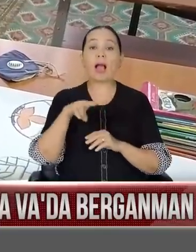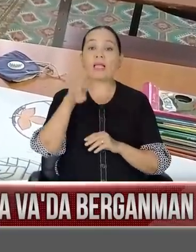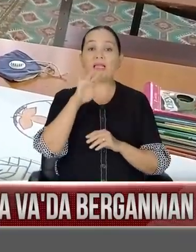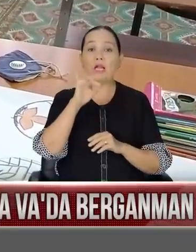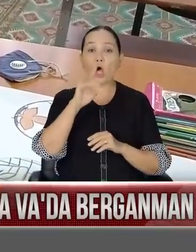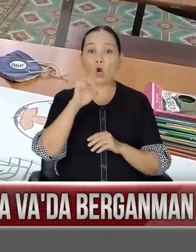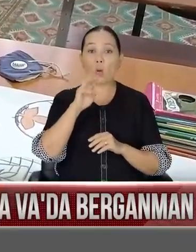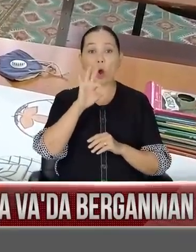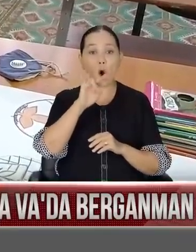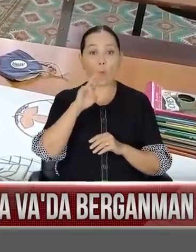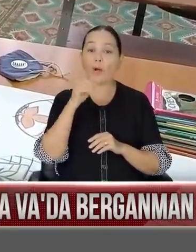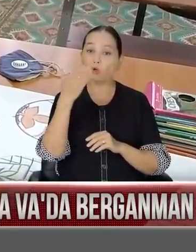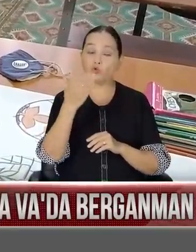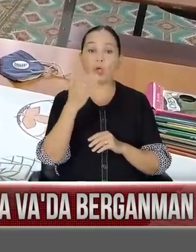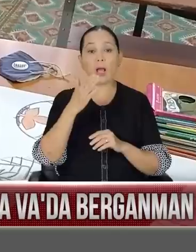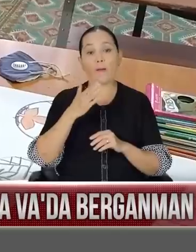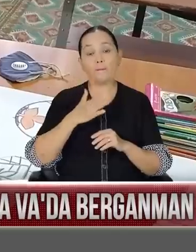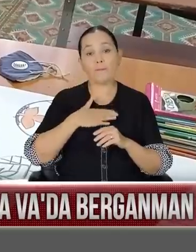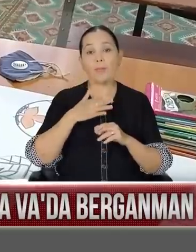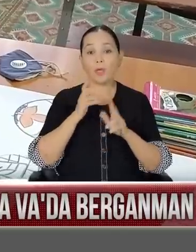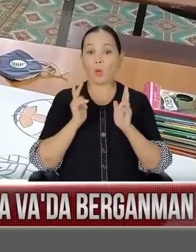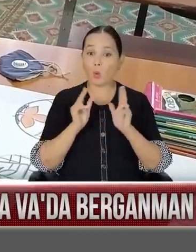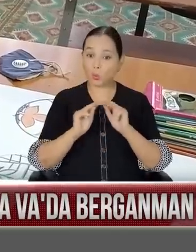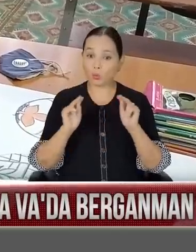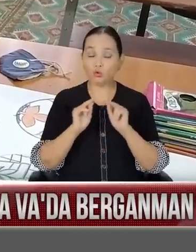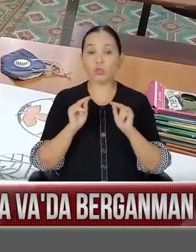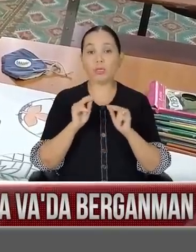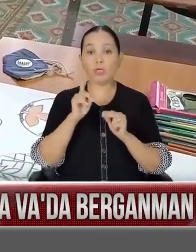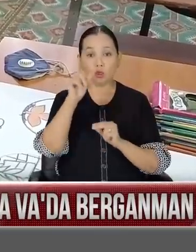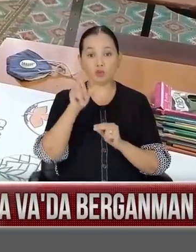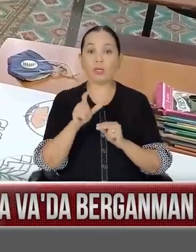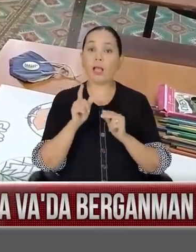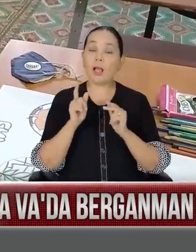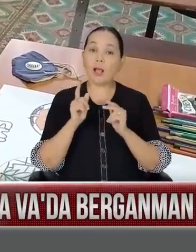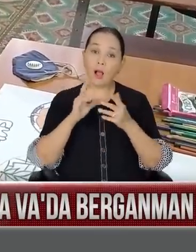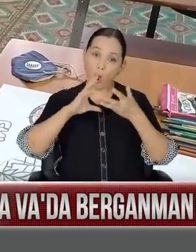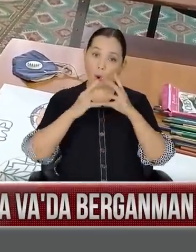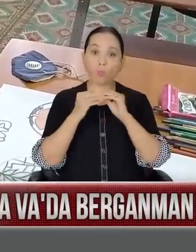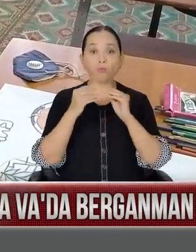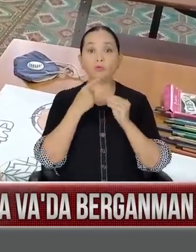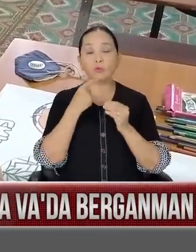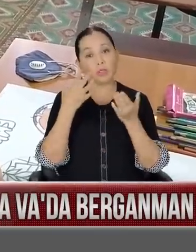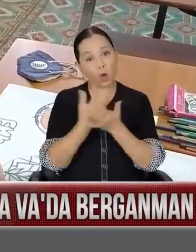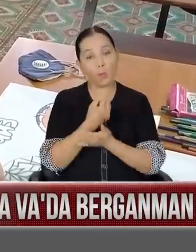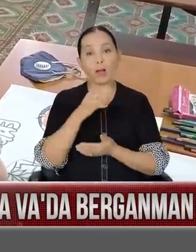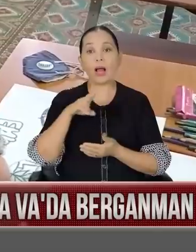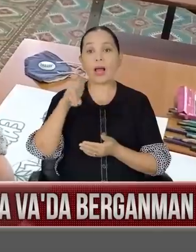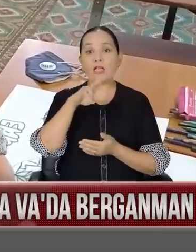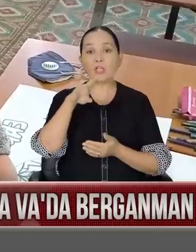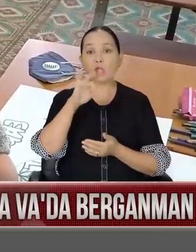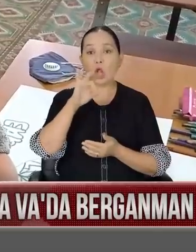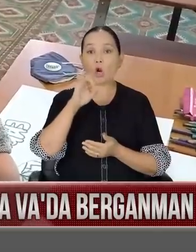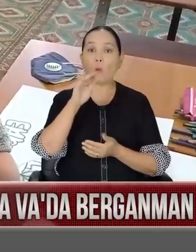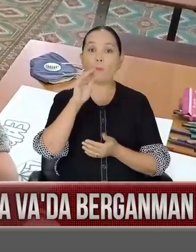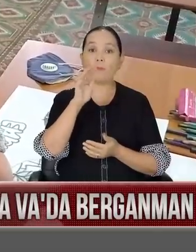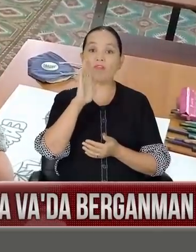Mafoyevna. Mesela menga qo'ydilar shu o'qituvchini, men o'sha kishi bilan kelishib ketdim. Bu yoqqa kelganingizda o'sha Dilrom Mafoyevna bilan